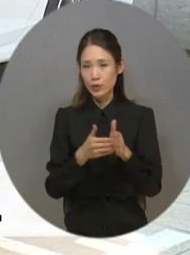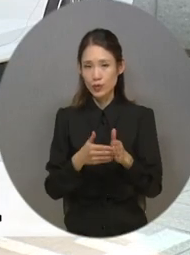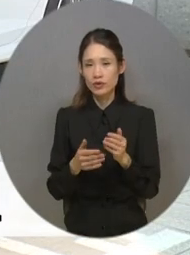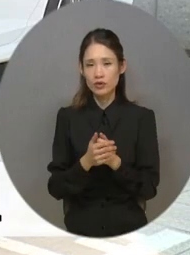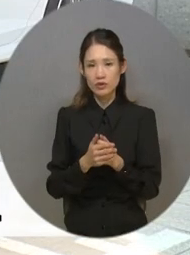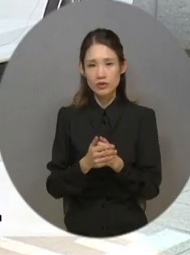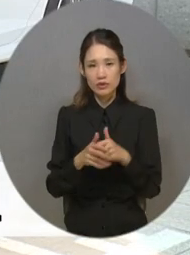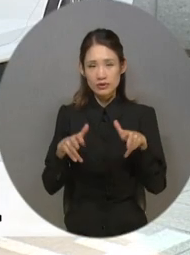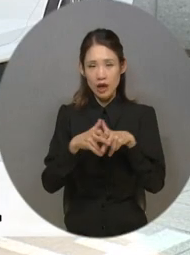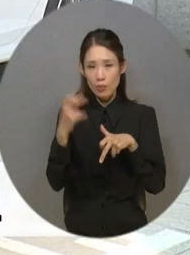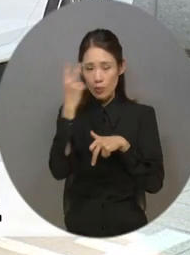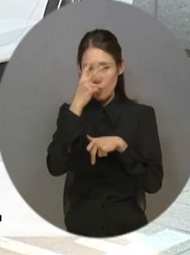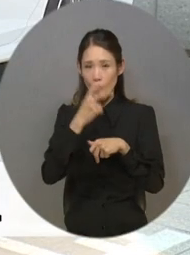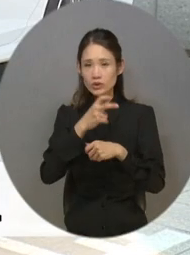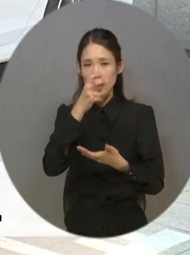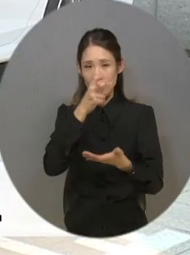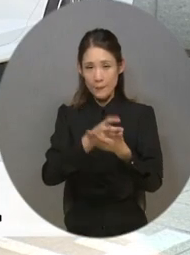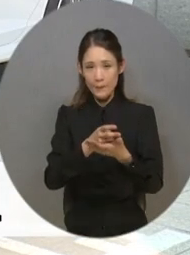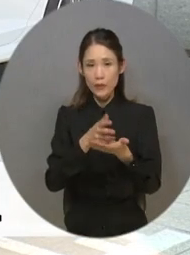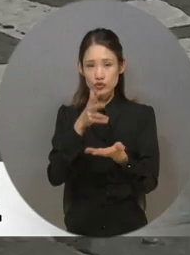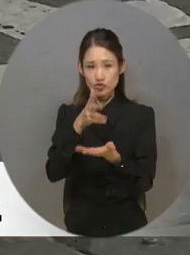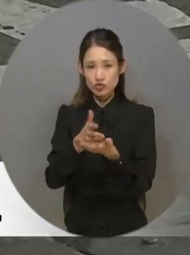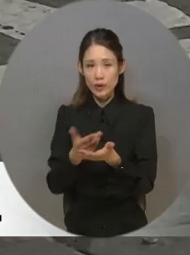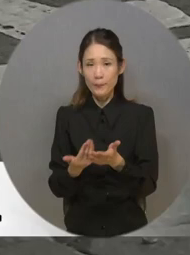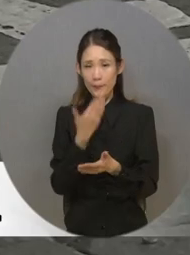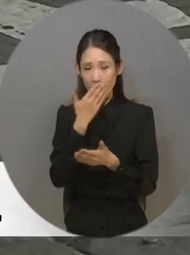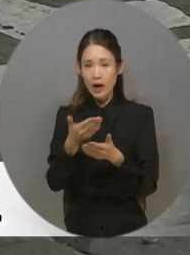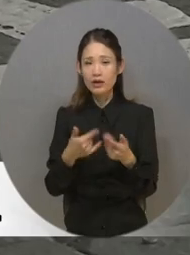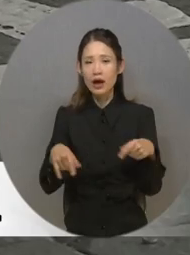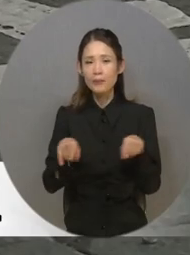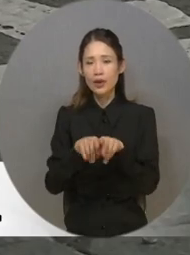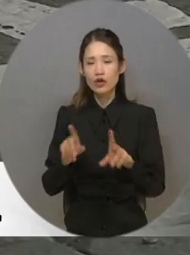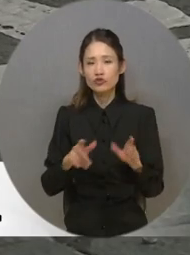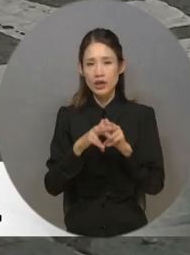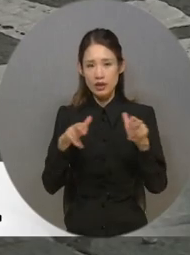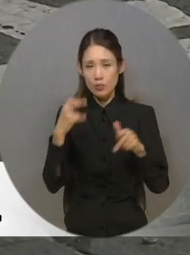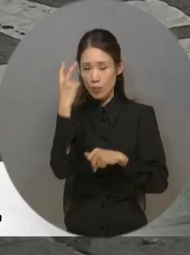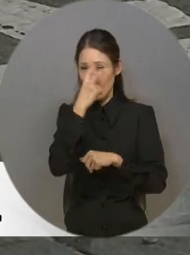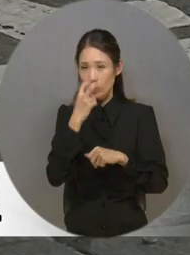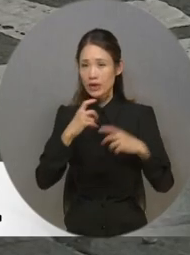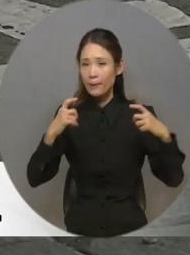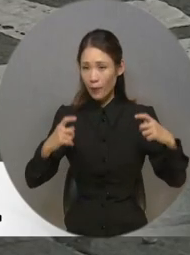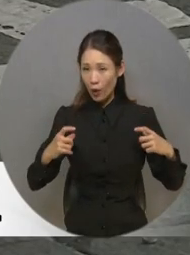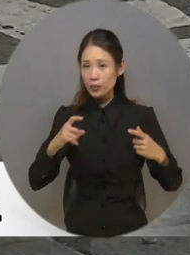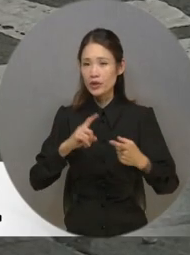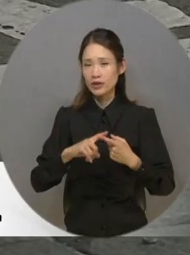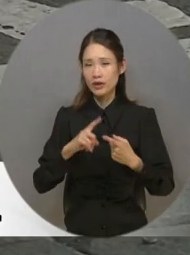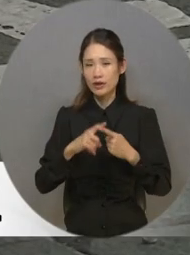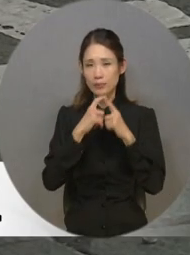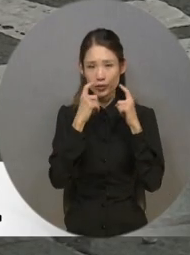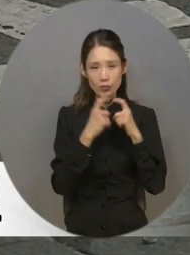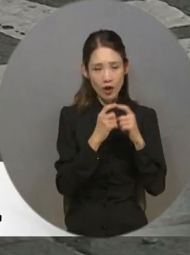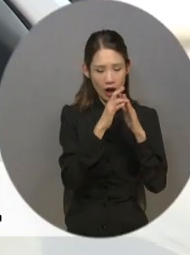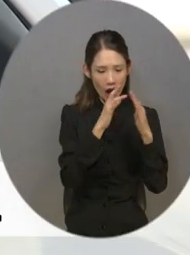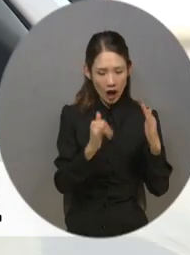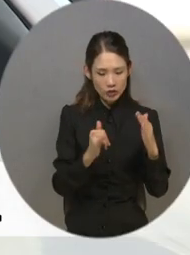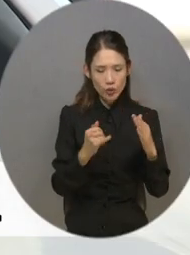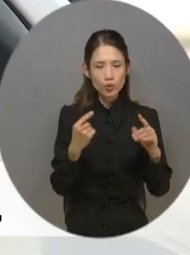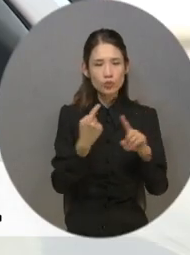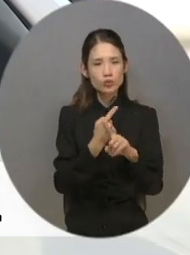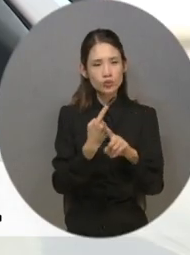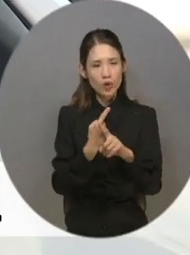하지만 장애인 보호자용 주차증이 발급 가능한 함께 거주하는 장애인 보호자의 범위가 민법상 가족의 범위보다